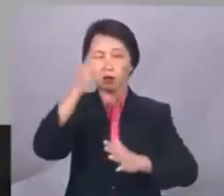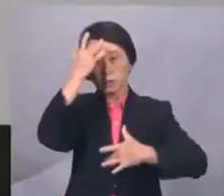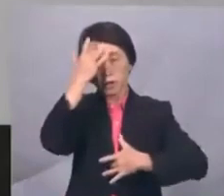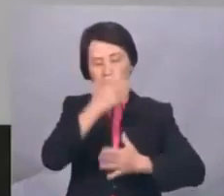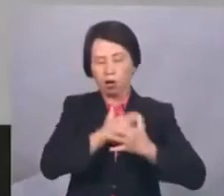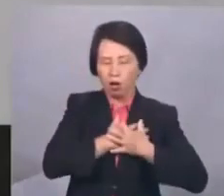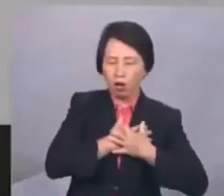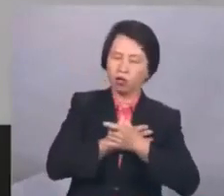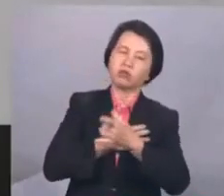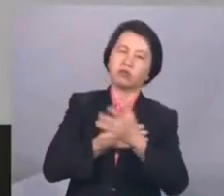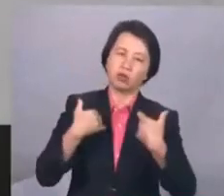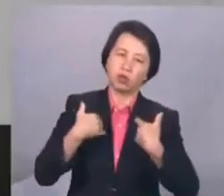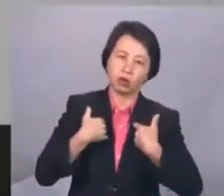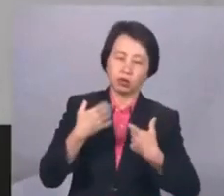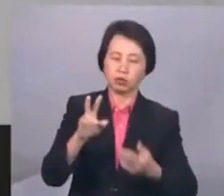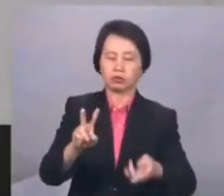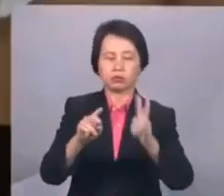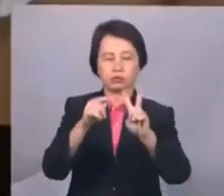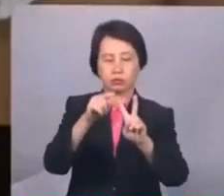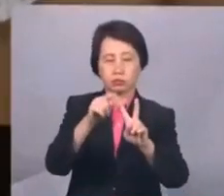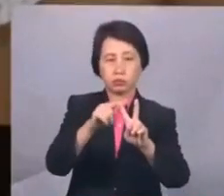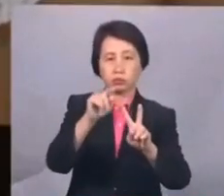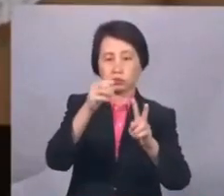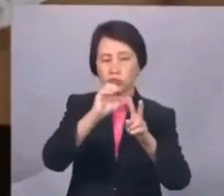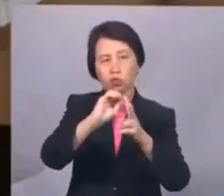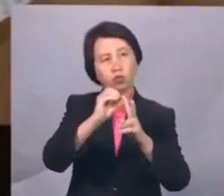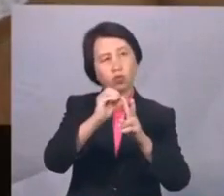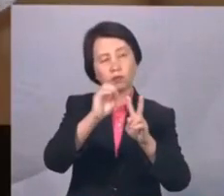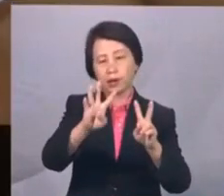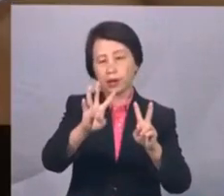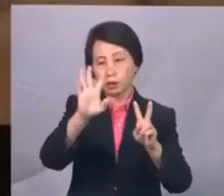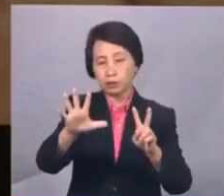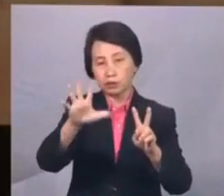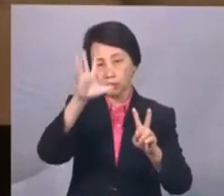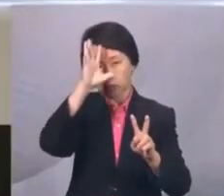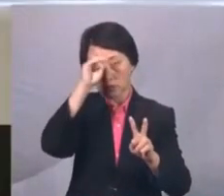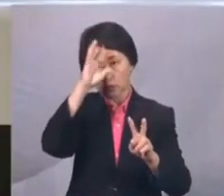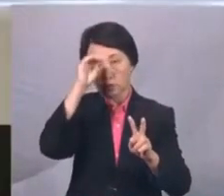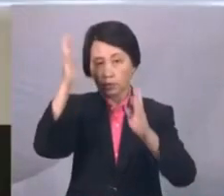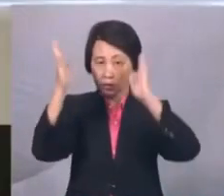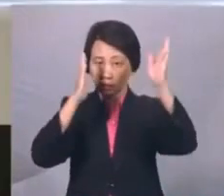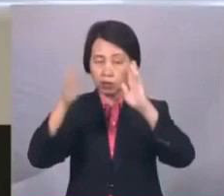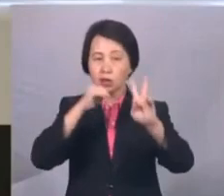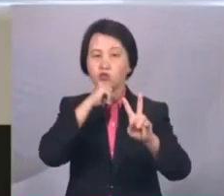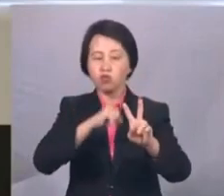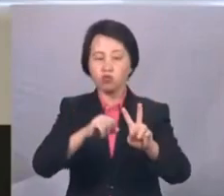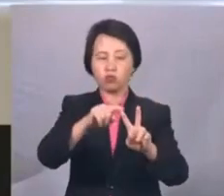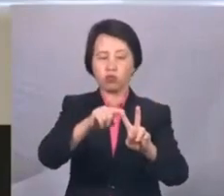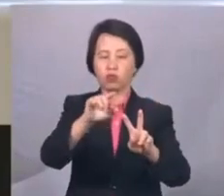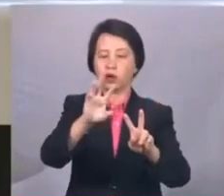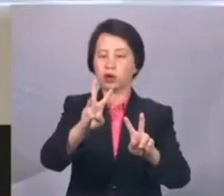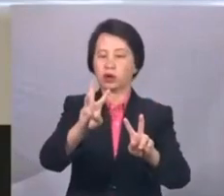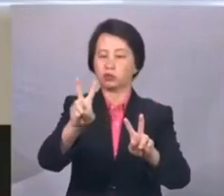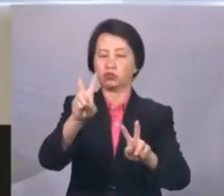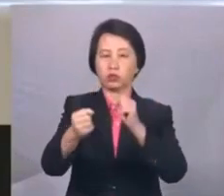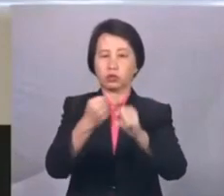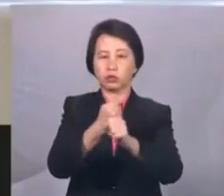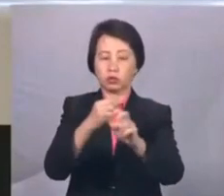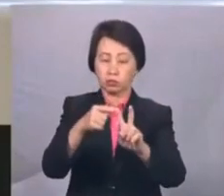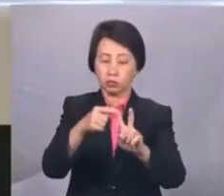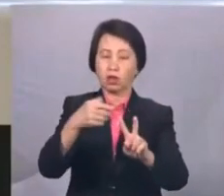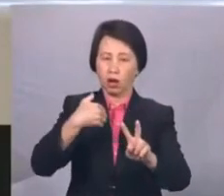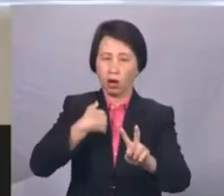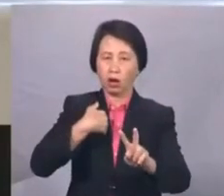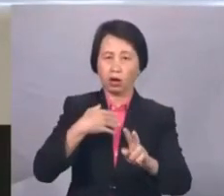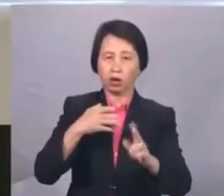jantung mereka lukis kematian tak berlima melibatkan lelaki warga tempatan berusia 62 tahun dan mempunyai